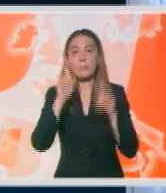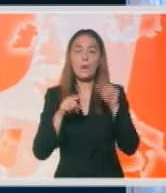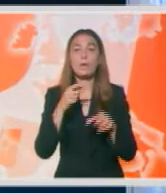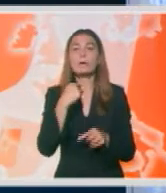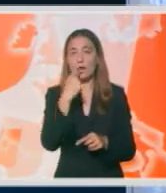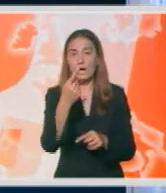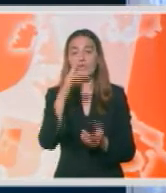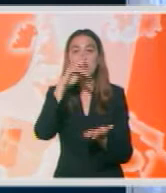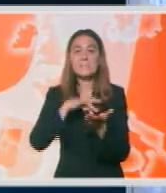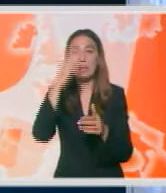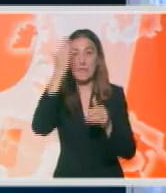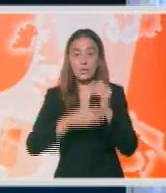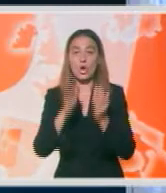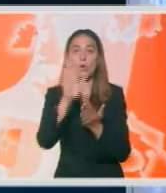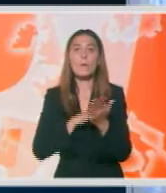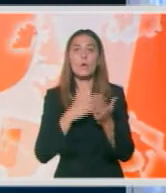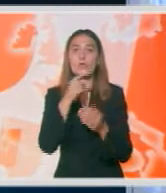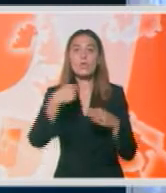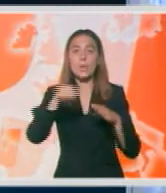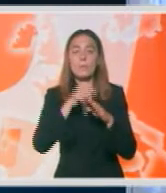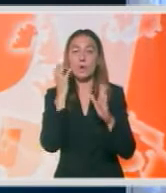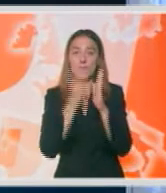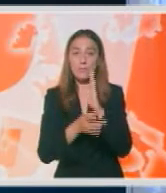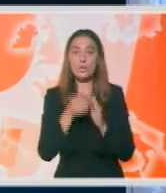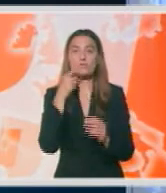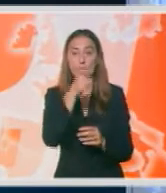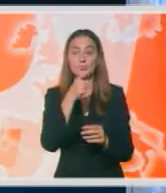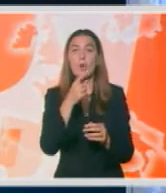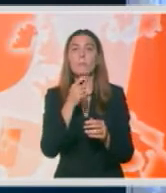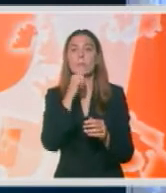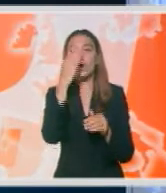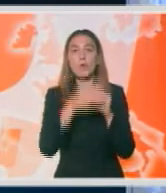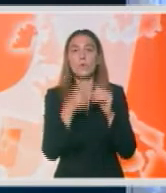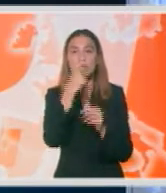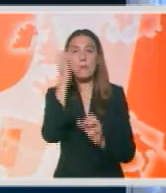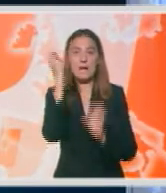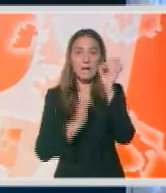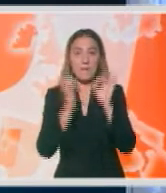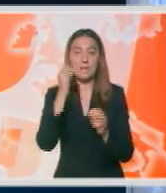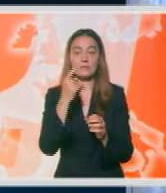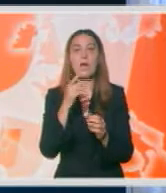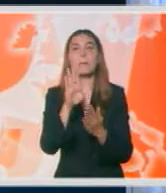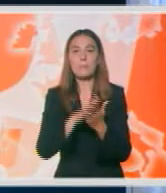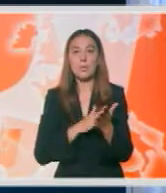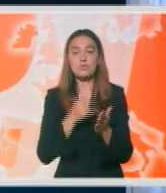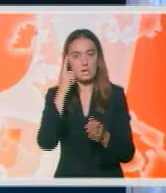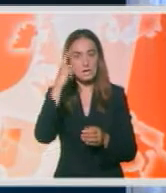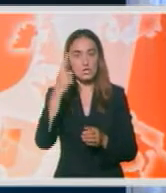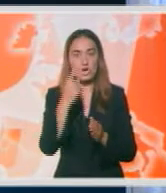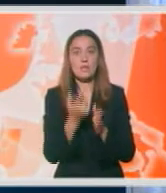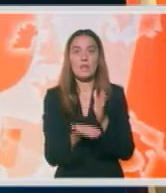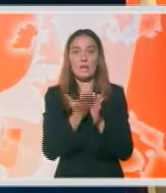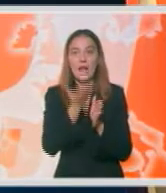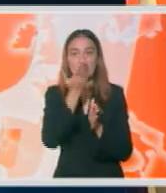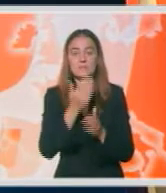kažem, srednjem roku počne da se oporavlja brže, u tom roku će i sama ta kamatna stopa da počne značajnije